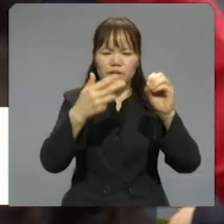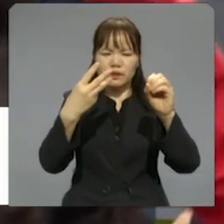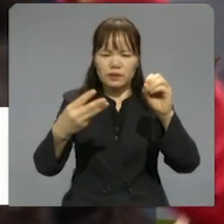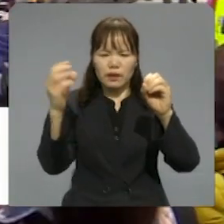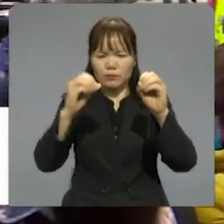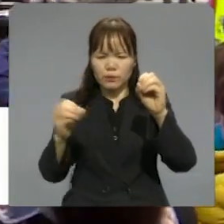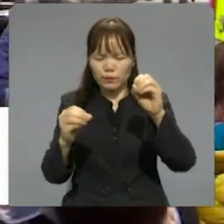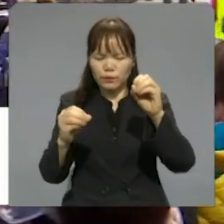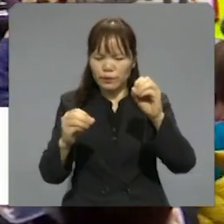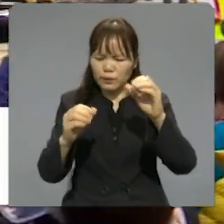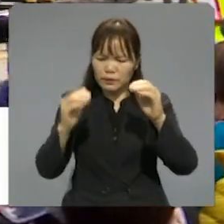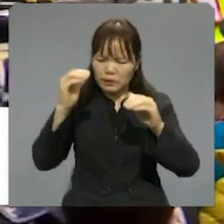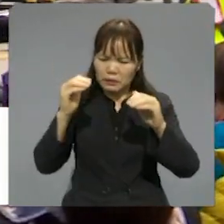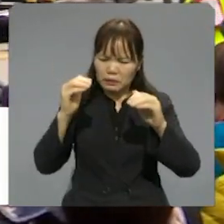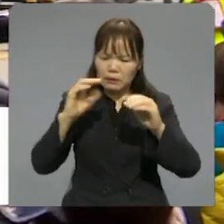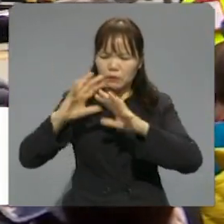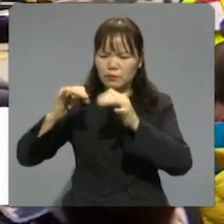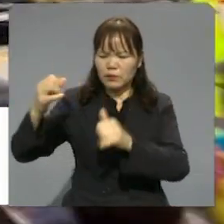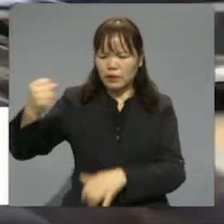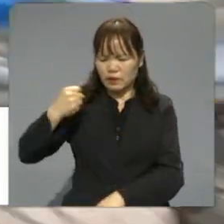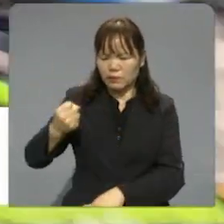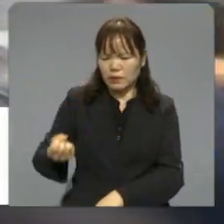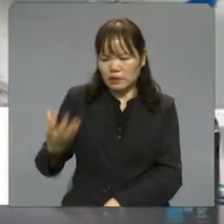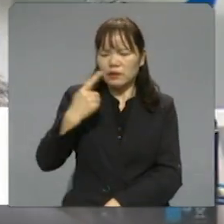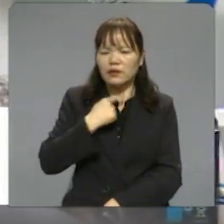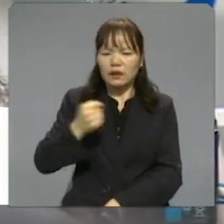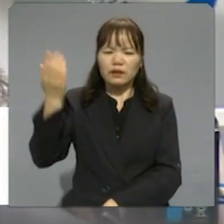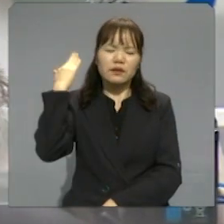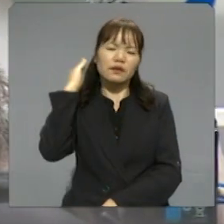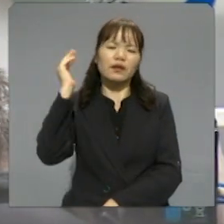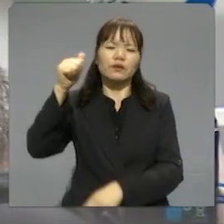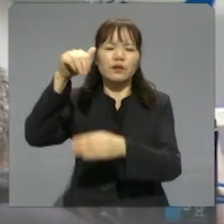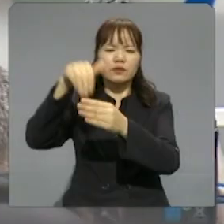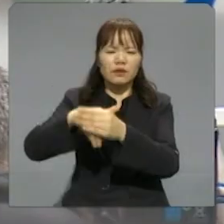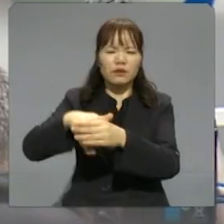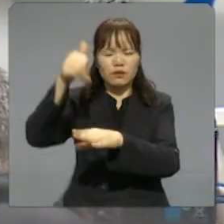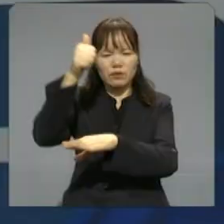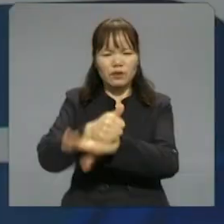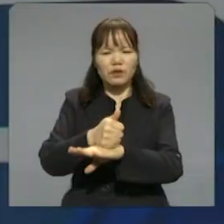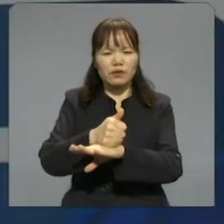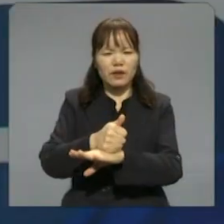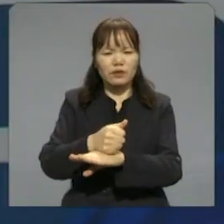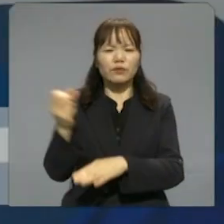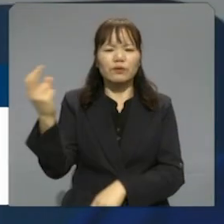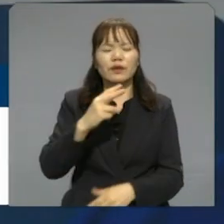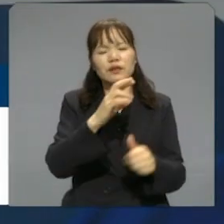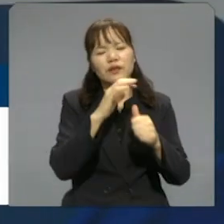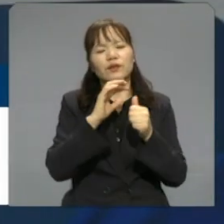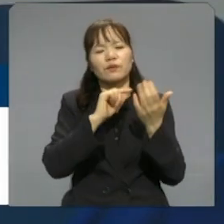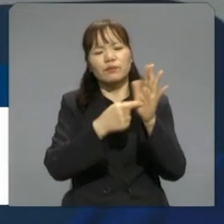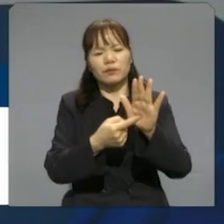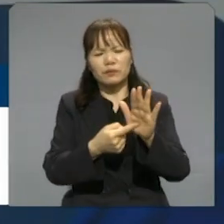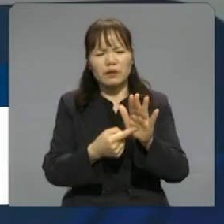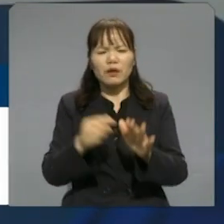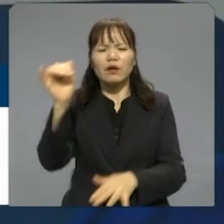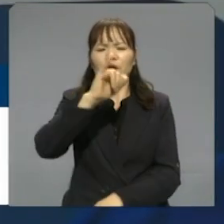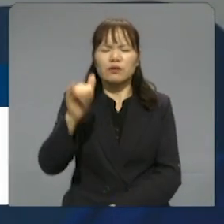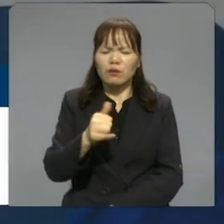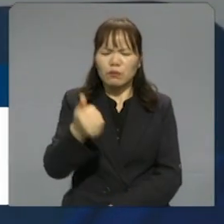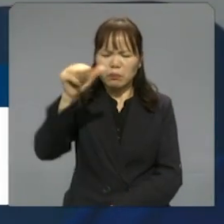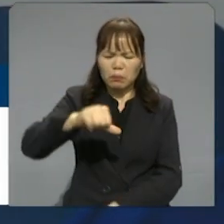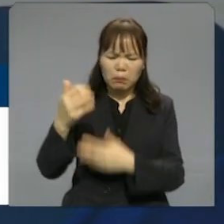0.73%포인트 차로 국민의힘이 승리했던 지난 대선 결과도 상기시켰습니다. 전국의 박빙 지역이 50개가